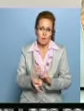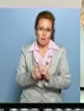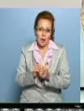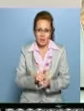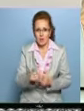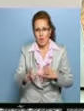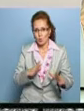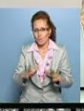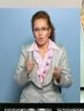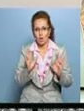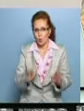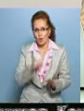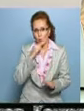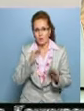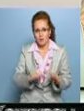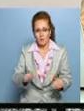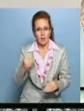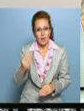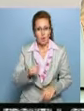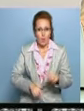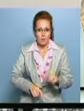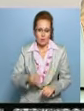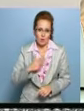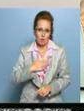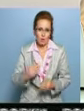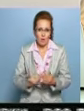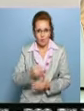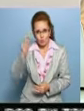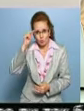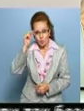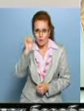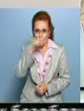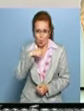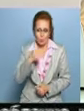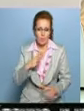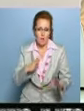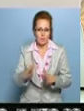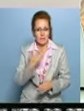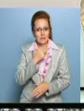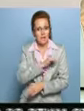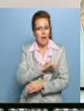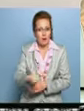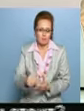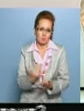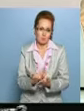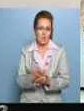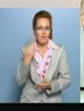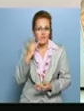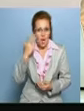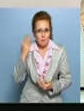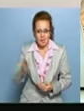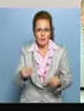готовятся не только российские дети их родители к нашему новому учебному году готовится и за границей например в Америке некоммерческие